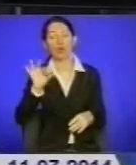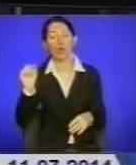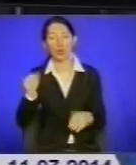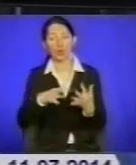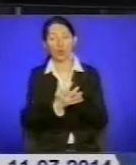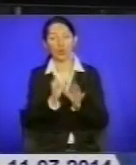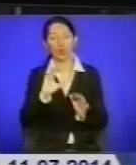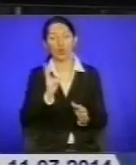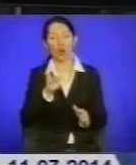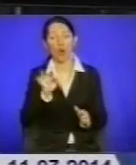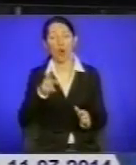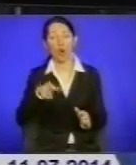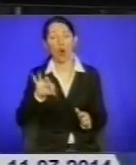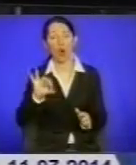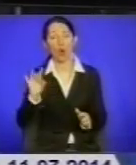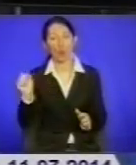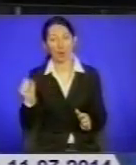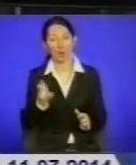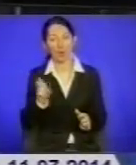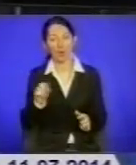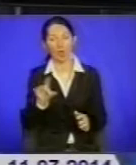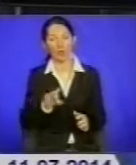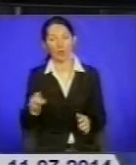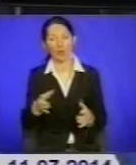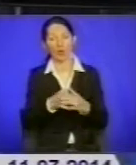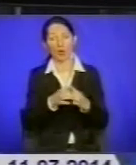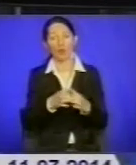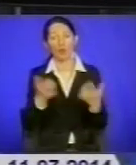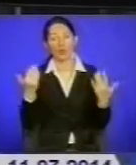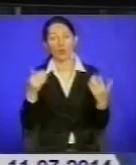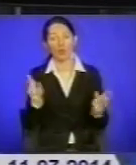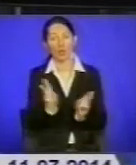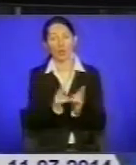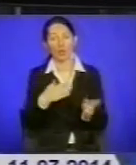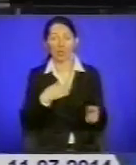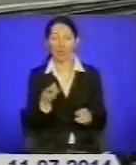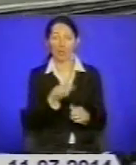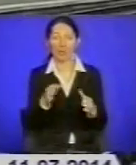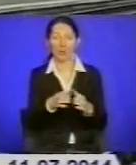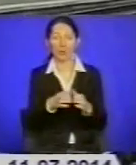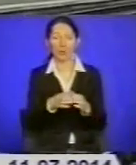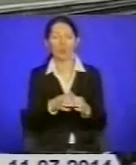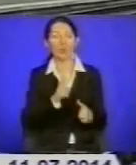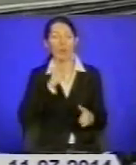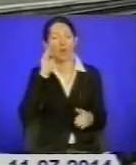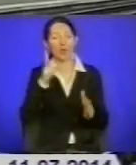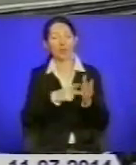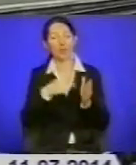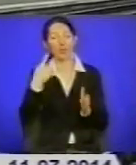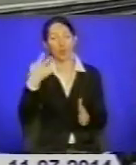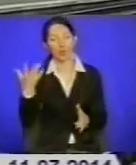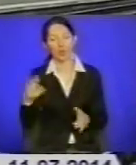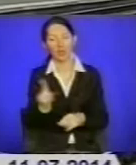Скоморохи Бучацького району. Групу відпочивальників зустрічала і наша знімальна група. Ранок, 7:43,